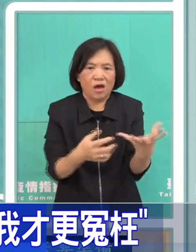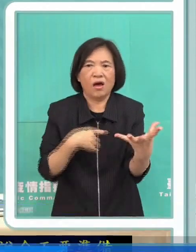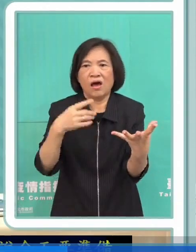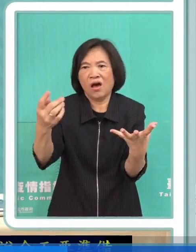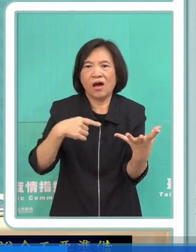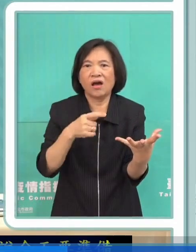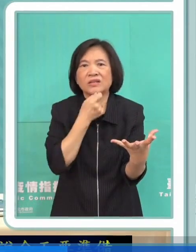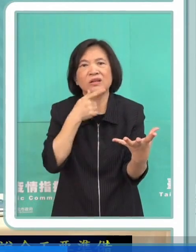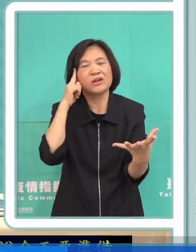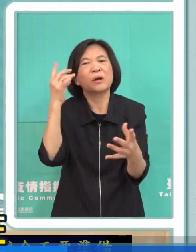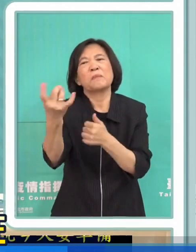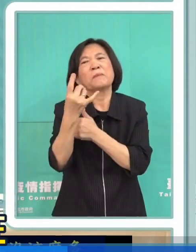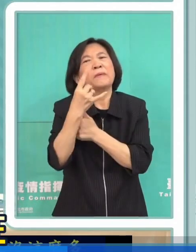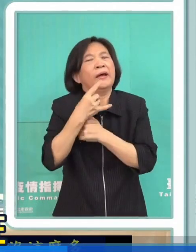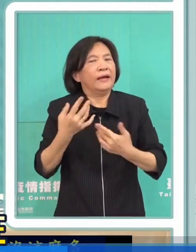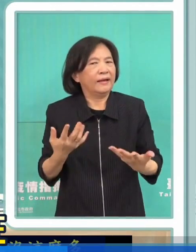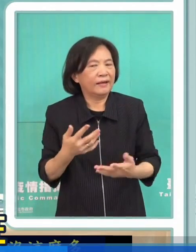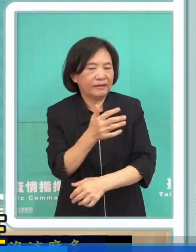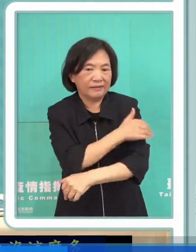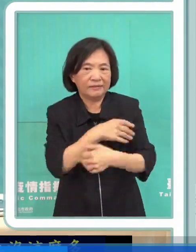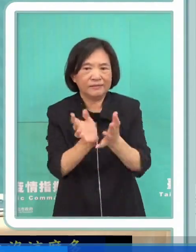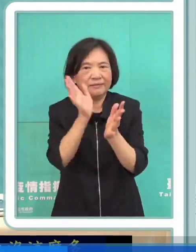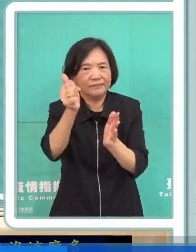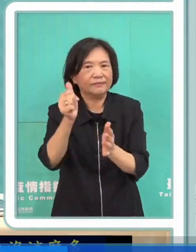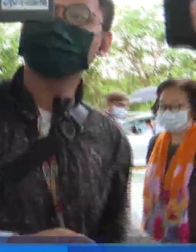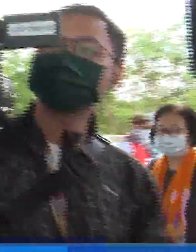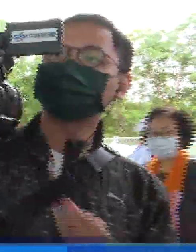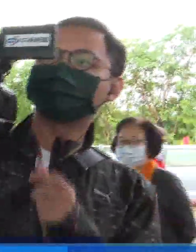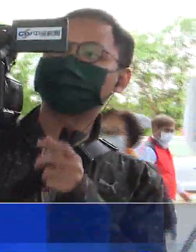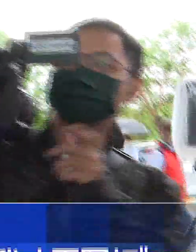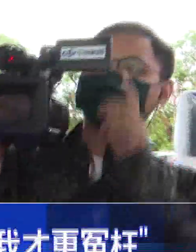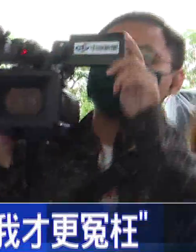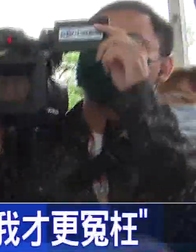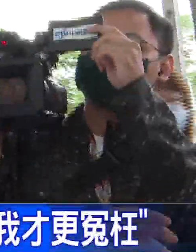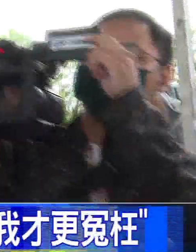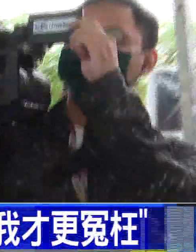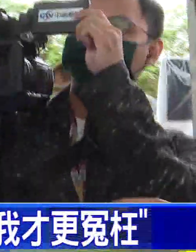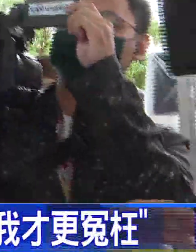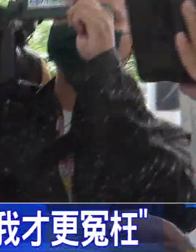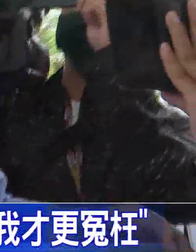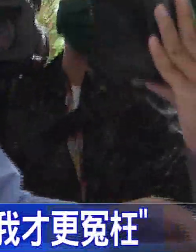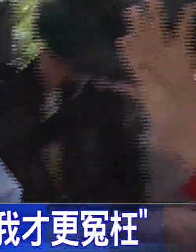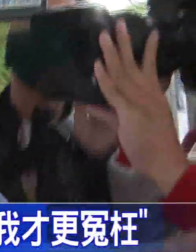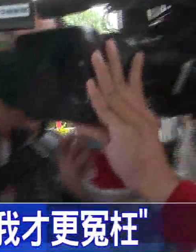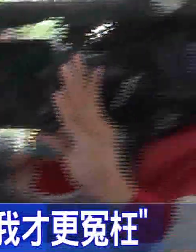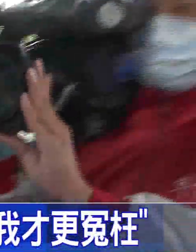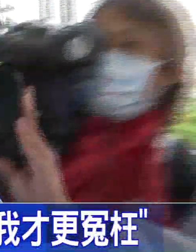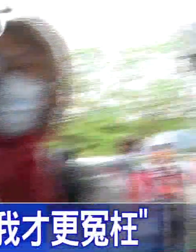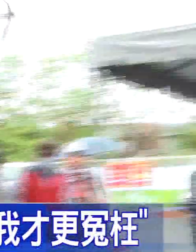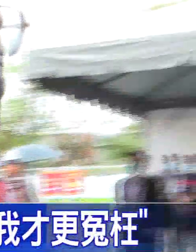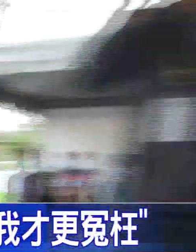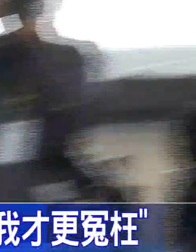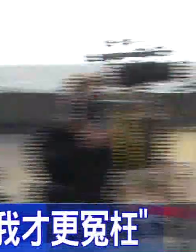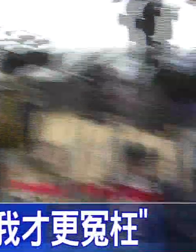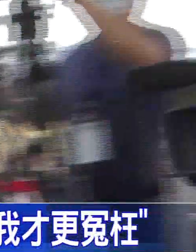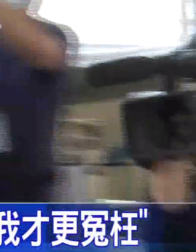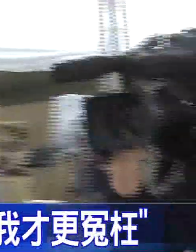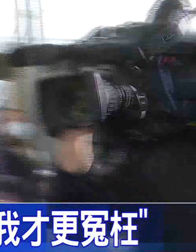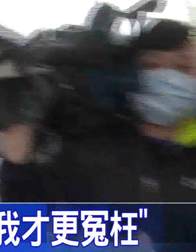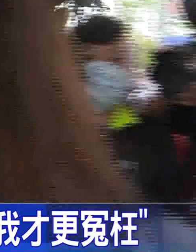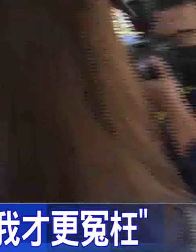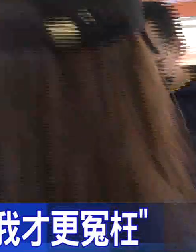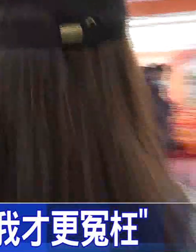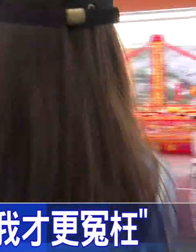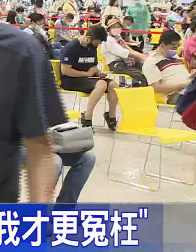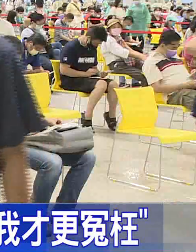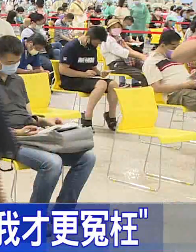来了，狼来了嘛，所以陈时中这都很冤枉，那我们才更冤枉。 柯文哲终于可以一吐怨气，十二期疫苗开打，北市先前 IP 医疗量能